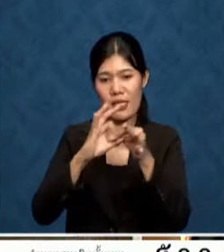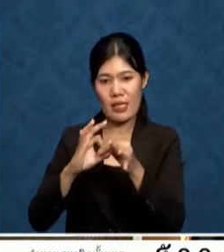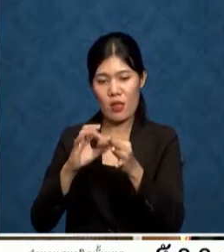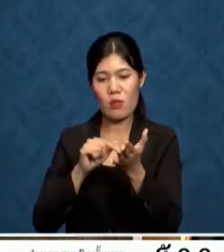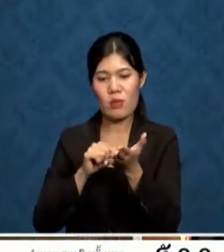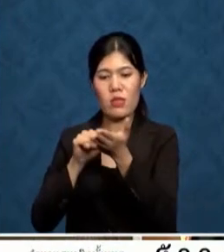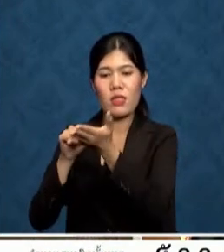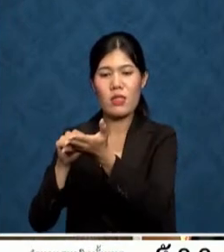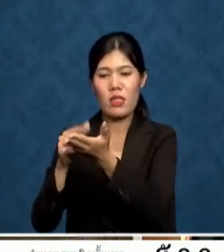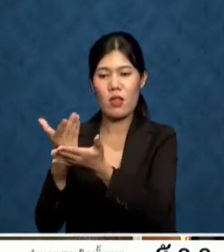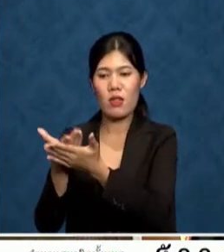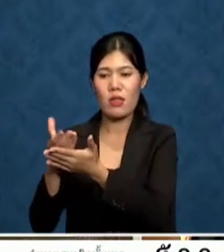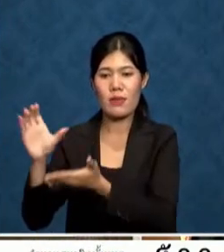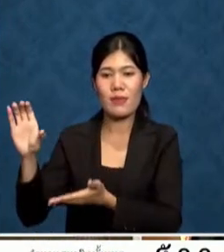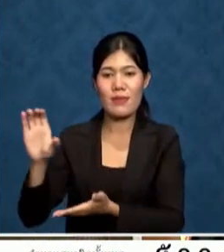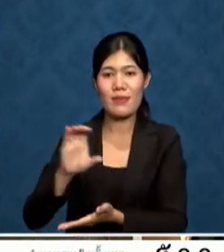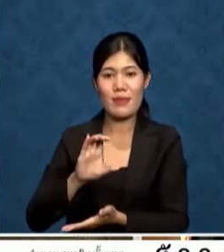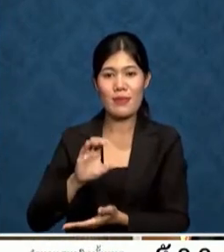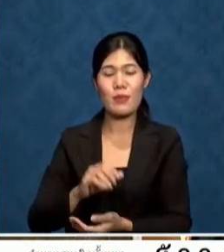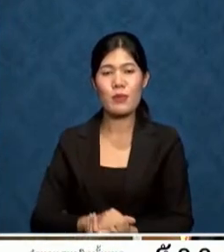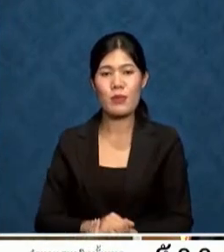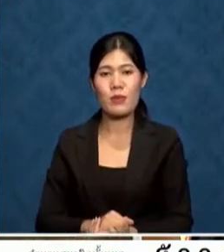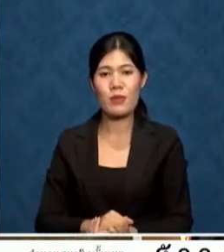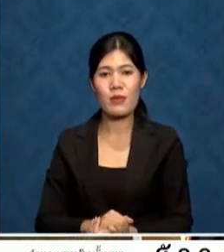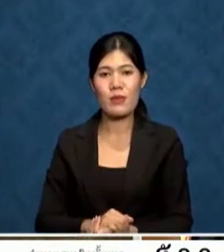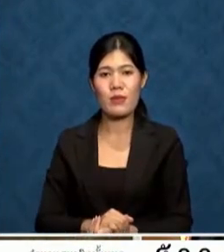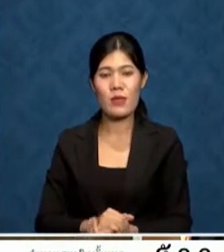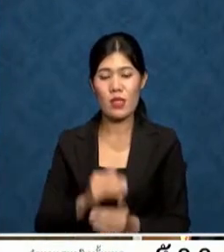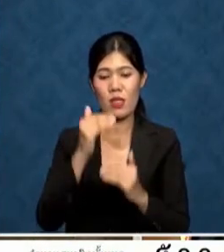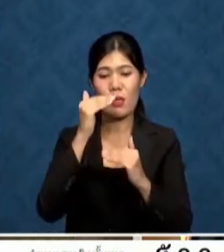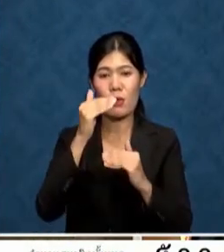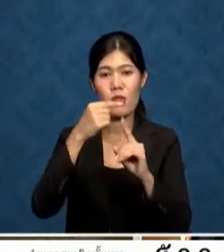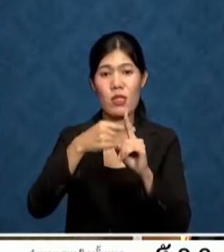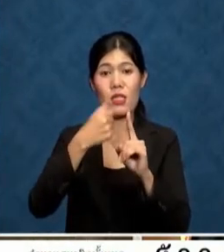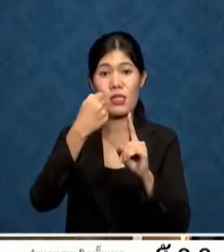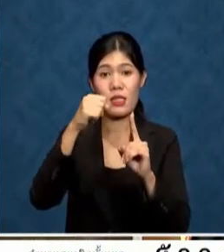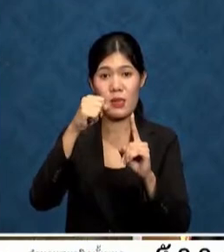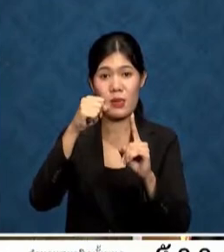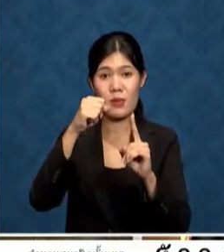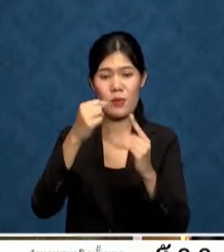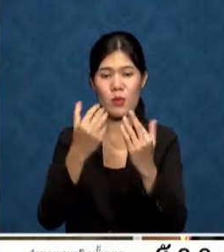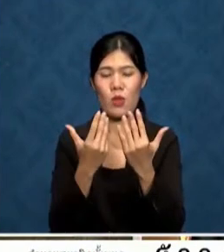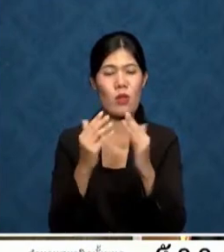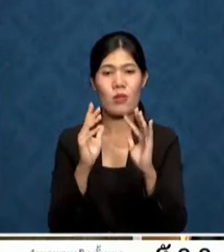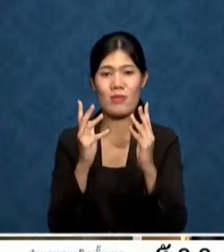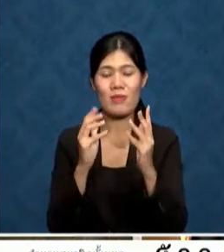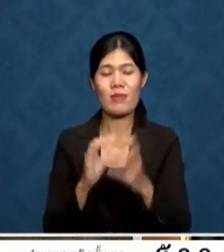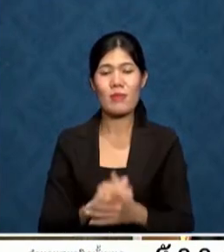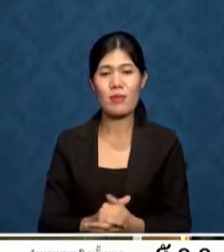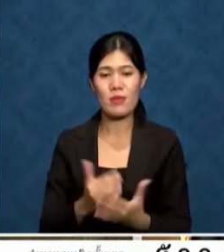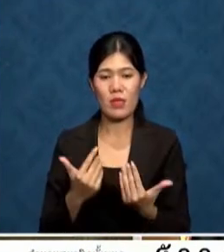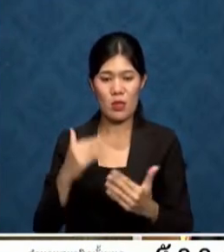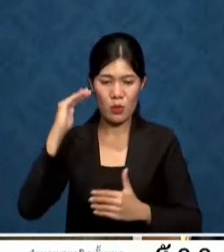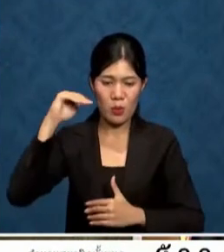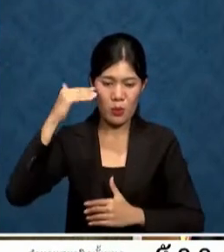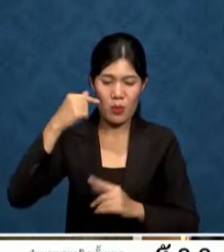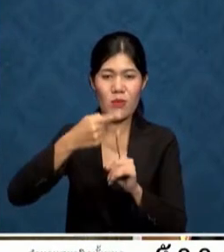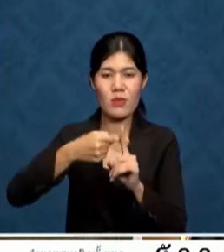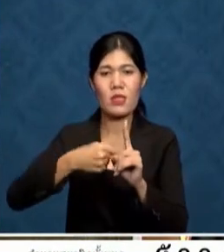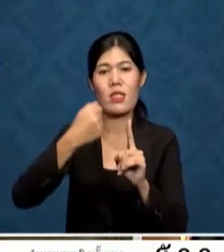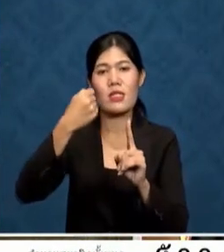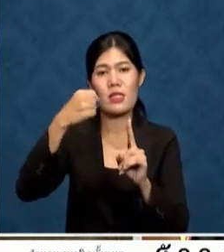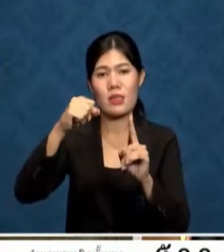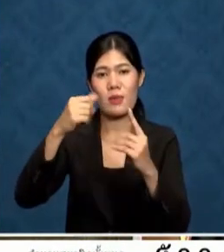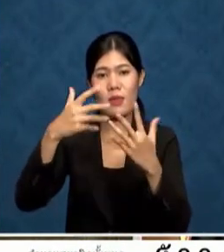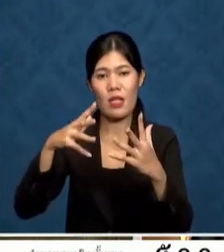ประเด็นมันอยู่ที่ว่า 10เดือนนะครับที่ท่านไม่รอแต่ 10เดือนผ่านมาแล้วเนี่ยแล้วเรื่องเนี้ยมันเป็นนโยบายเรือธง